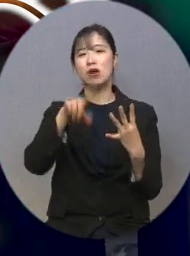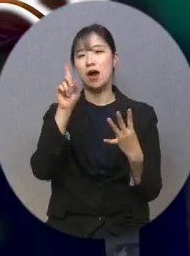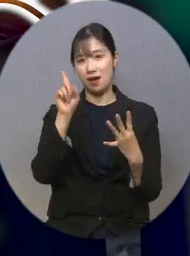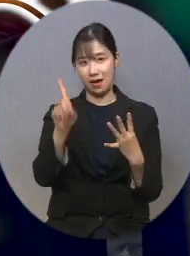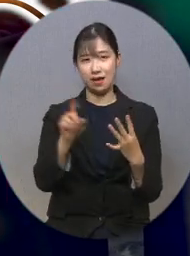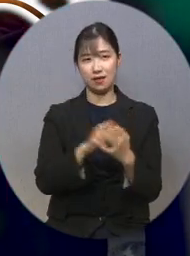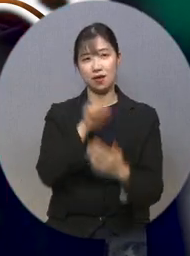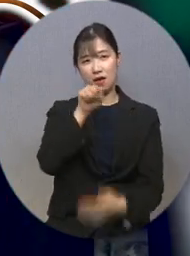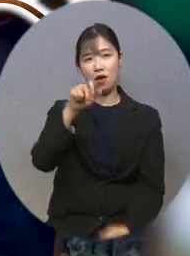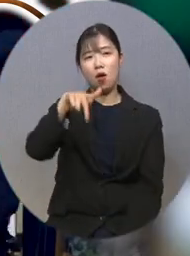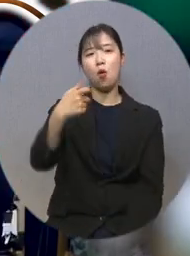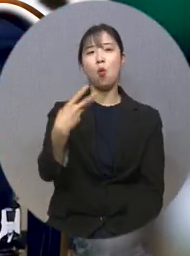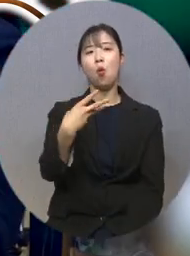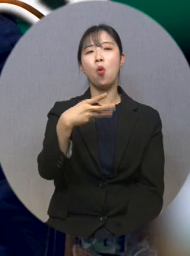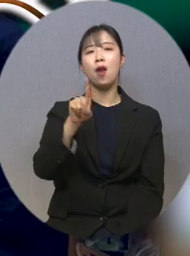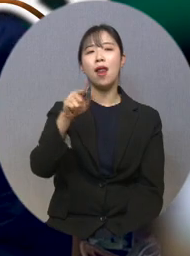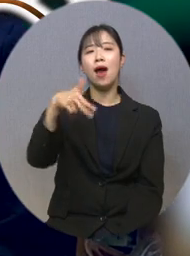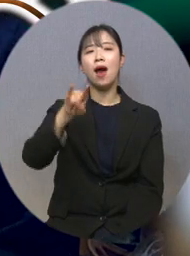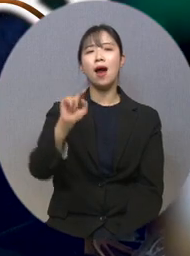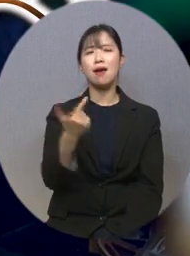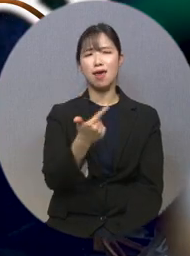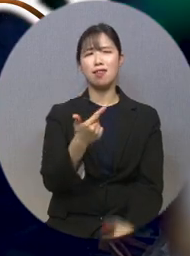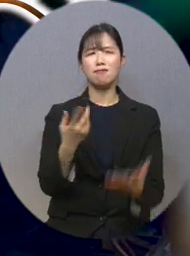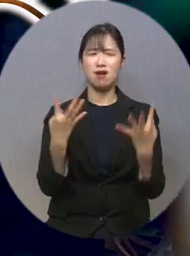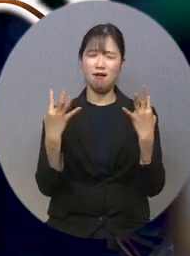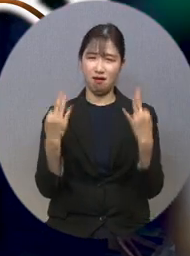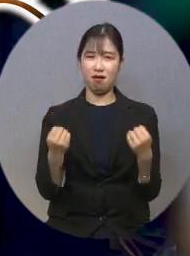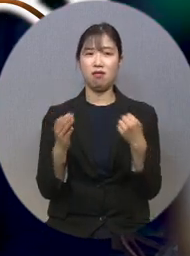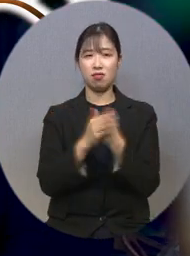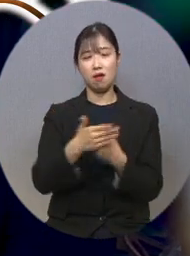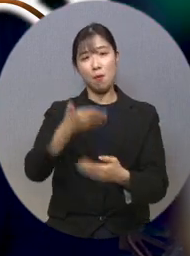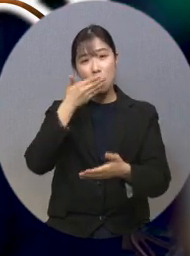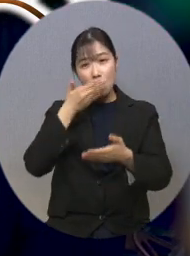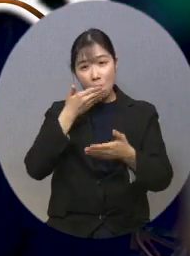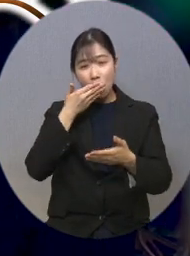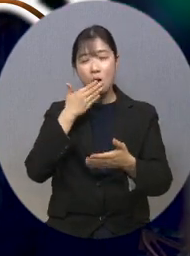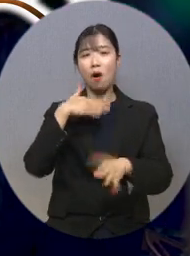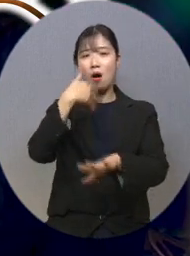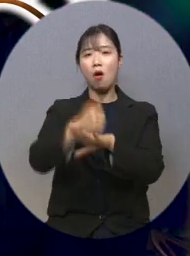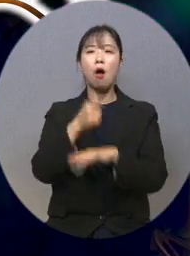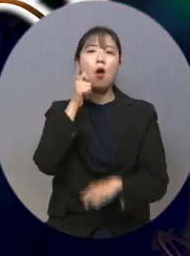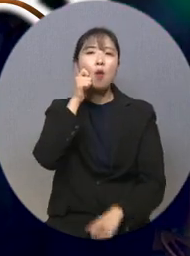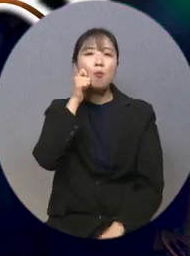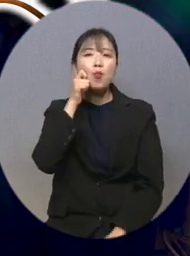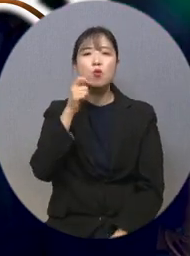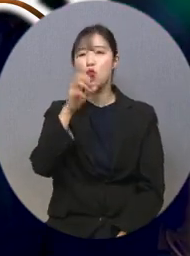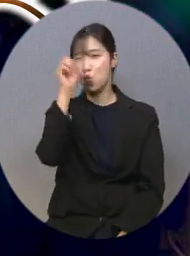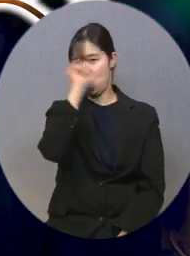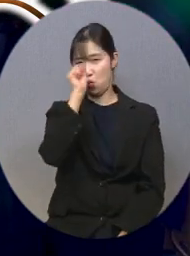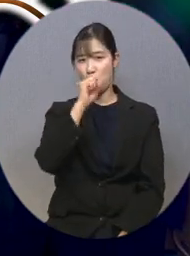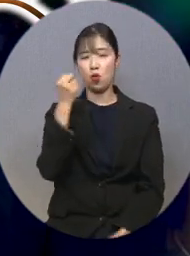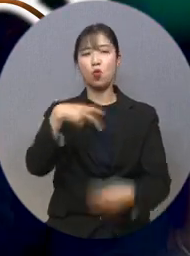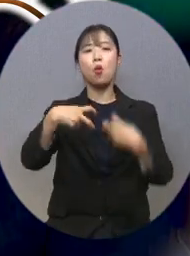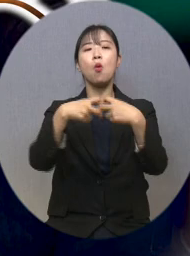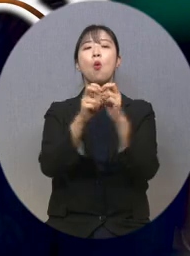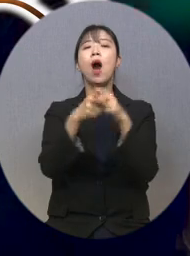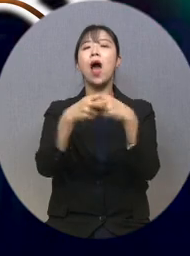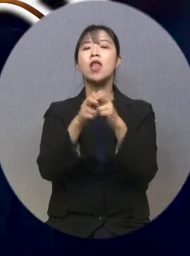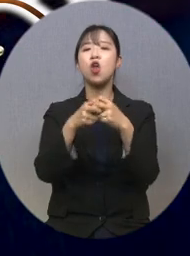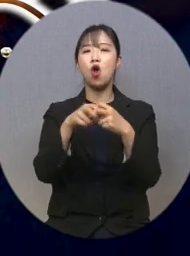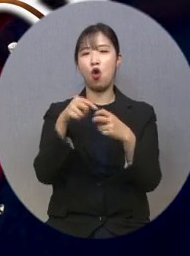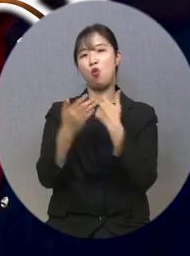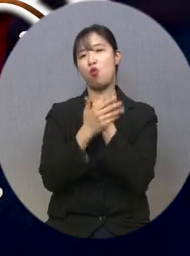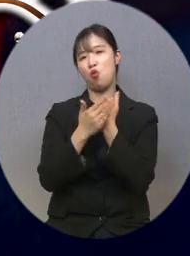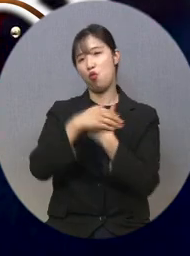그 콜라겐 덩어리입니다. 콜라겐 덩어리. 그래서 드시면 피부 명에 아주 좋고요. 그리고 관절에 좋습니다.